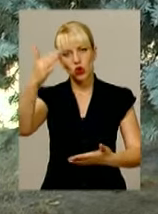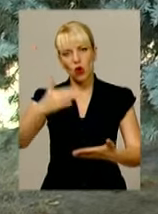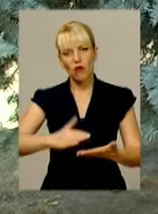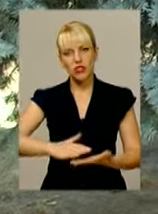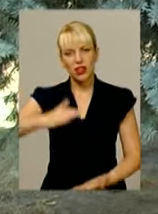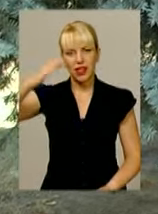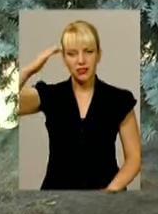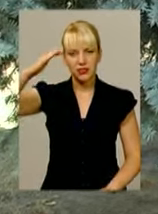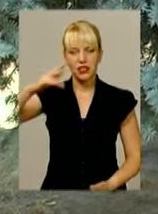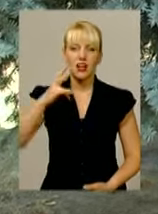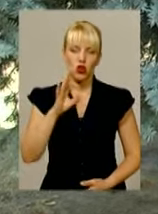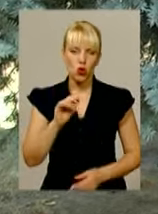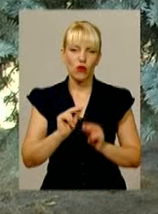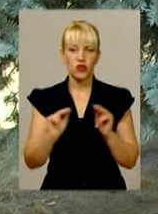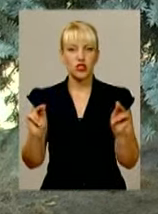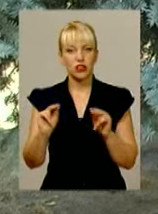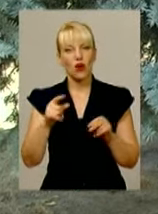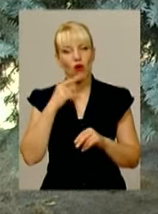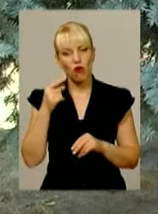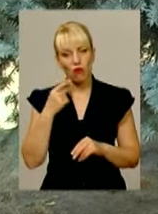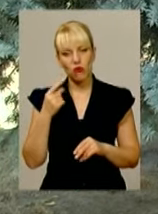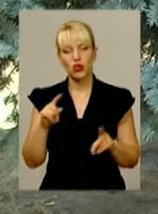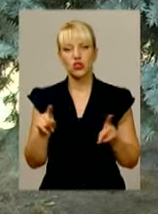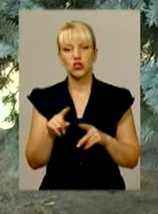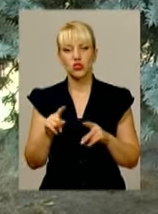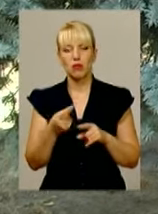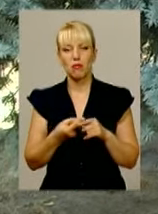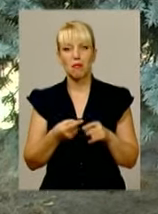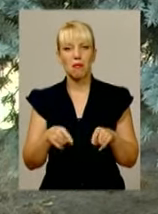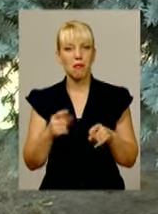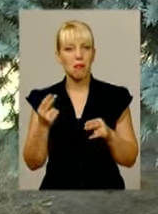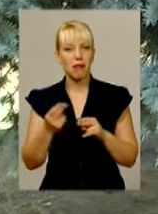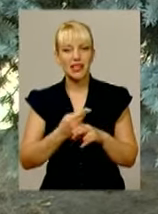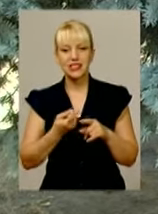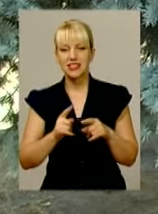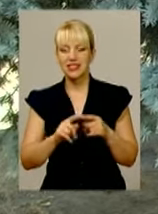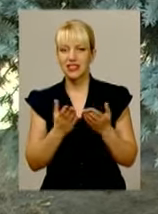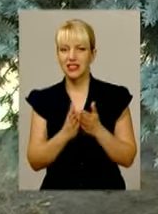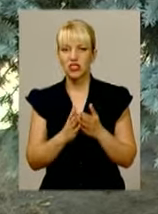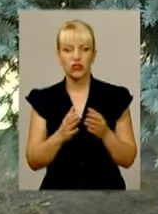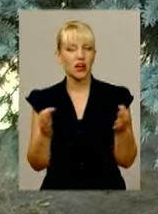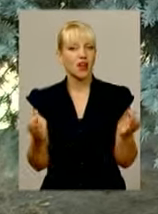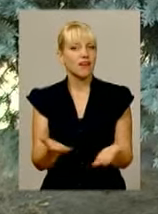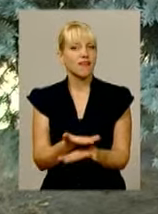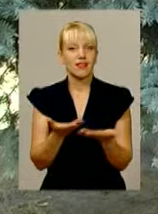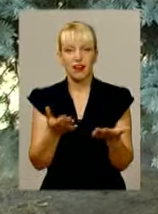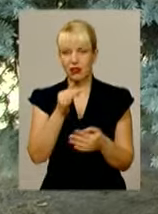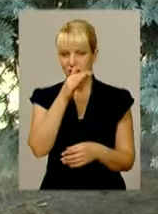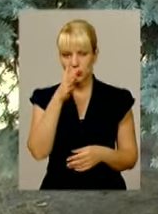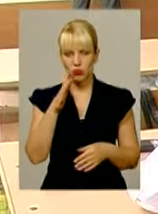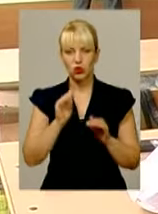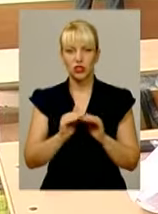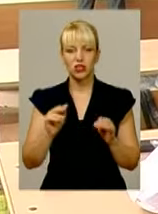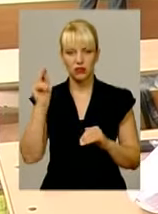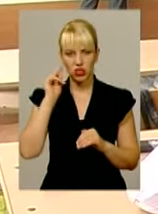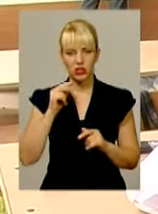але вчитель по цьому наголошує, що без цих книжок, ну аж ніяк, не зможуть діти вчитися.